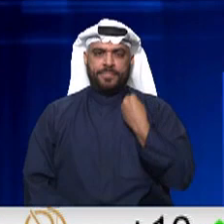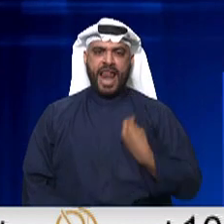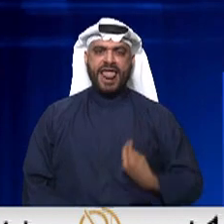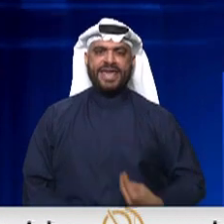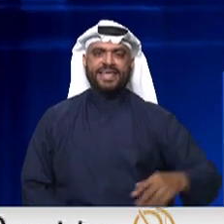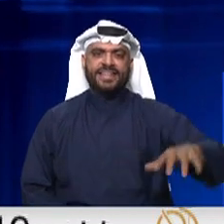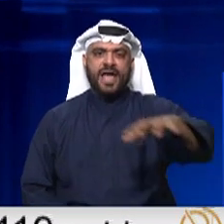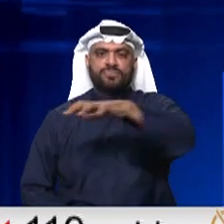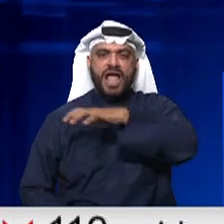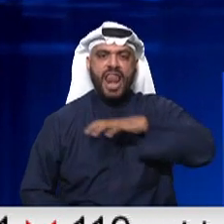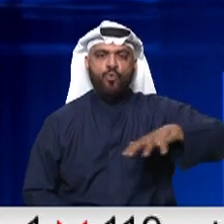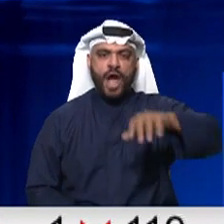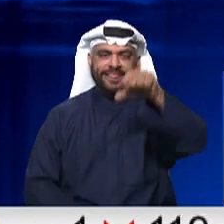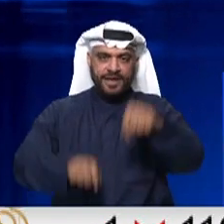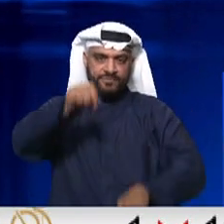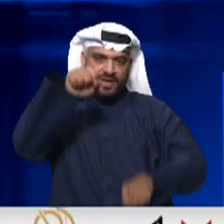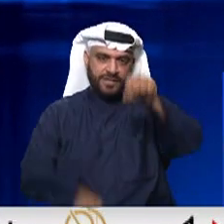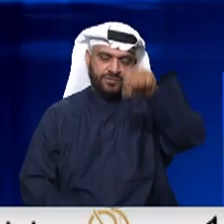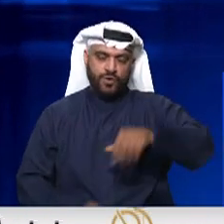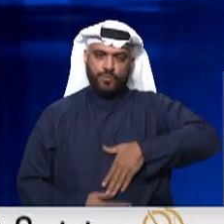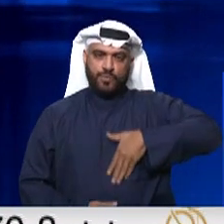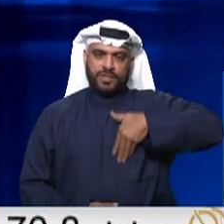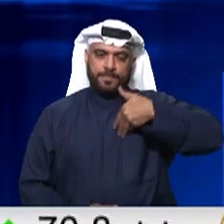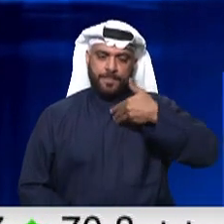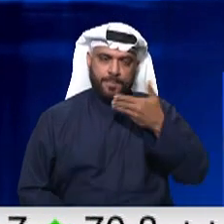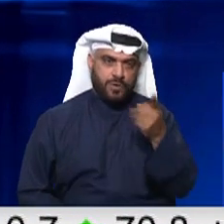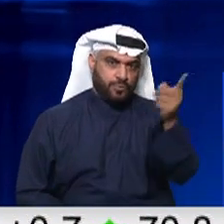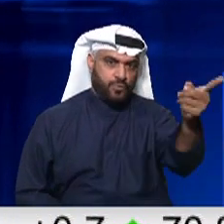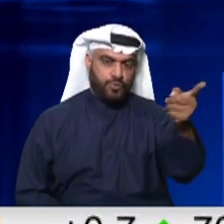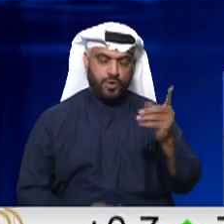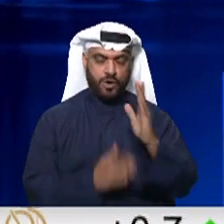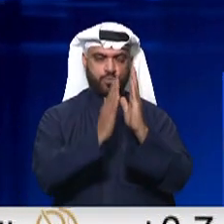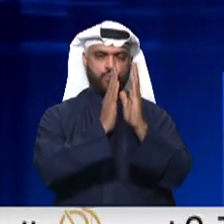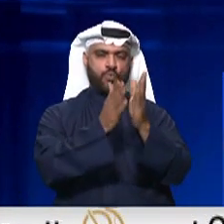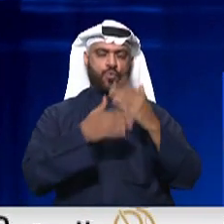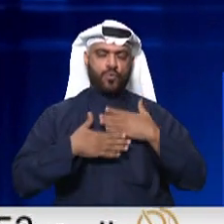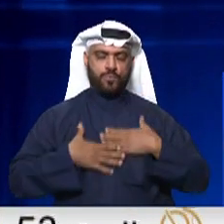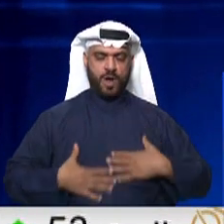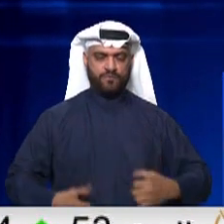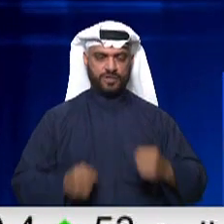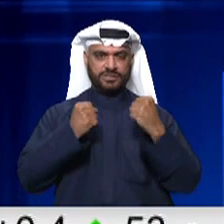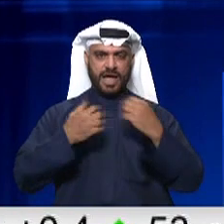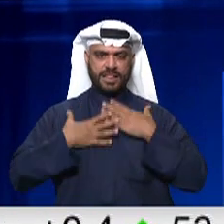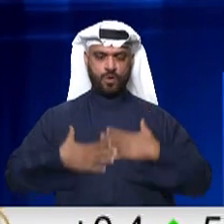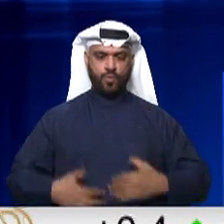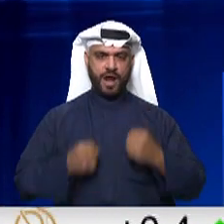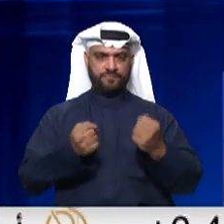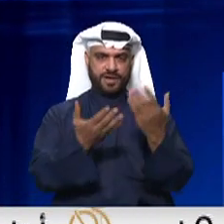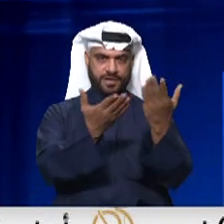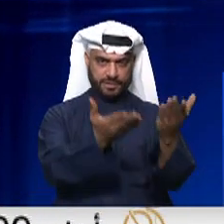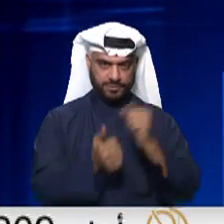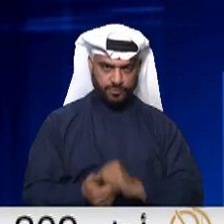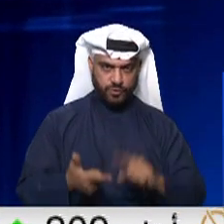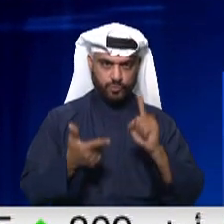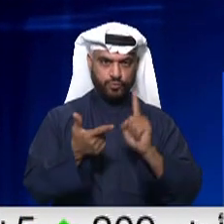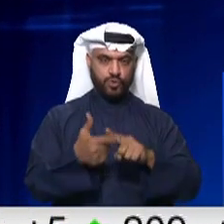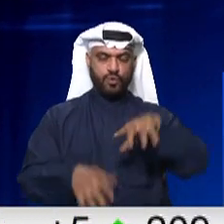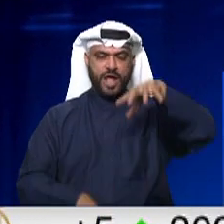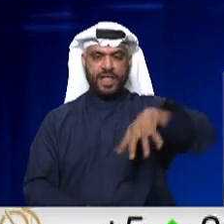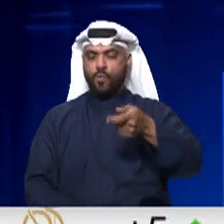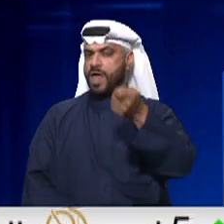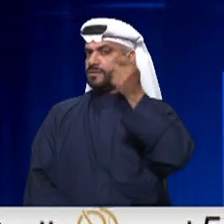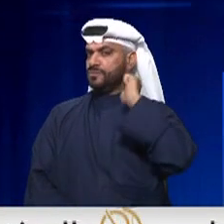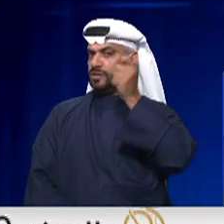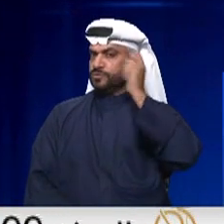تهانيه بمناسبه العيد الوطني لبلاده متمنيا سموه رعه الله لفخامته موفور الصحه والعافيه ولجمهور